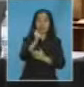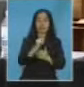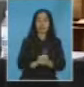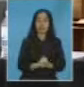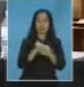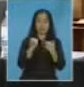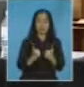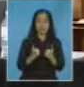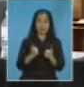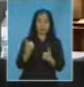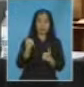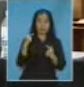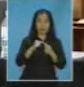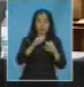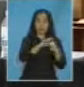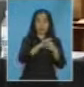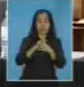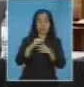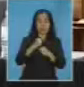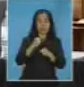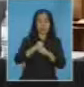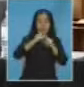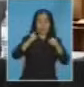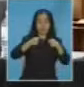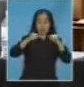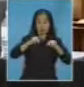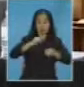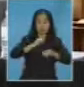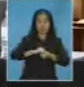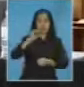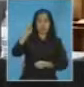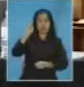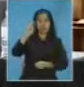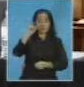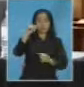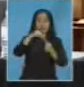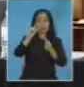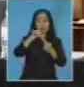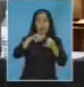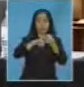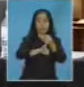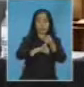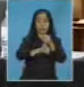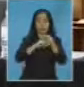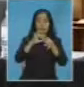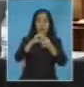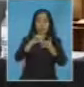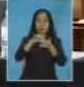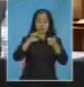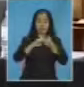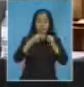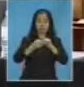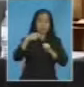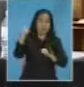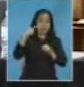ากนี้เนี่ยเป็นการสอดคล้องกับปฏิญญาและแผนปฏิบัติการปักกิ่งซึ่งเป็นเรื่องของการขจัดปัญหาของสตรีที่เป็นอุปส